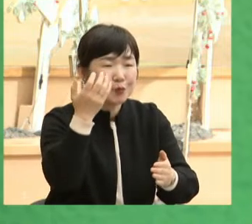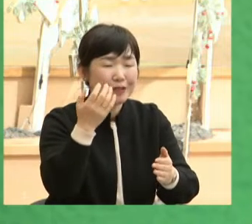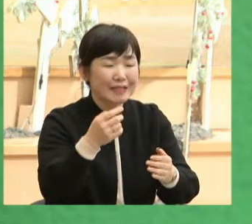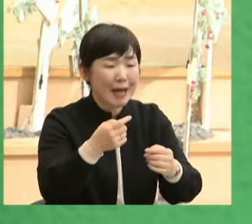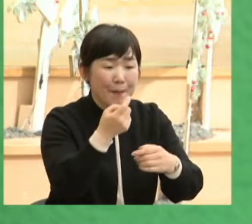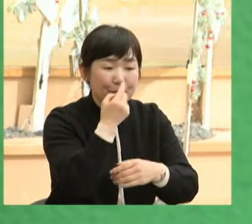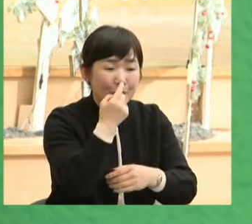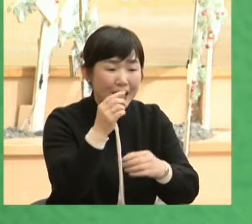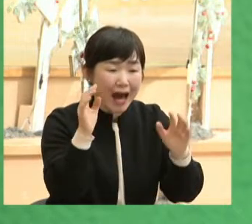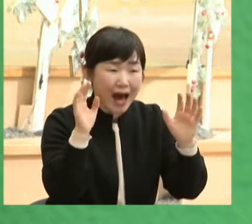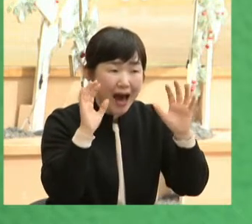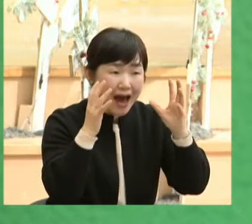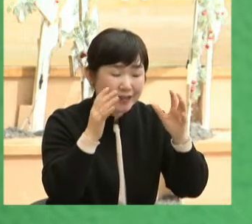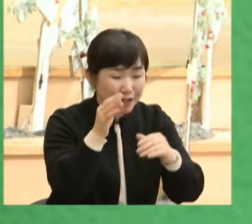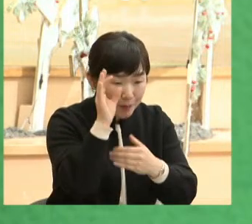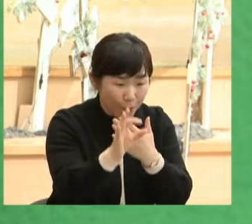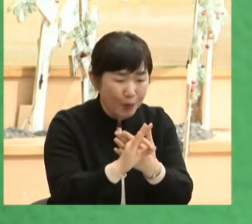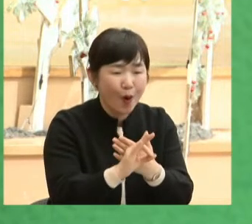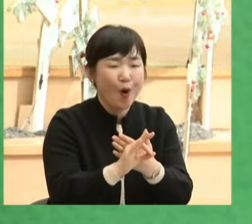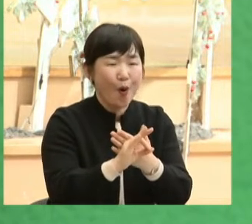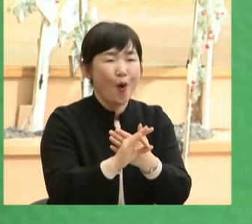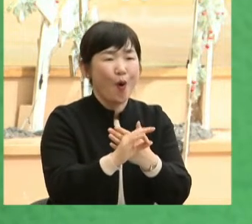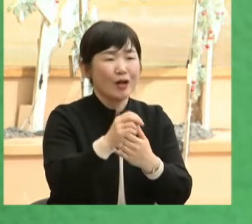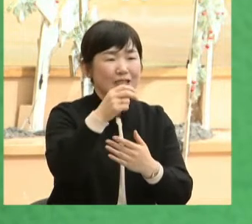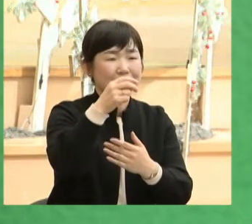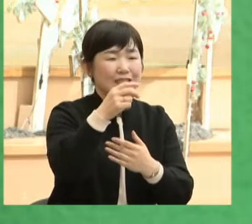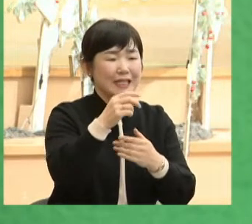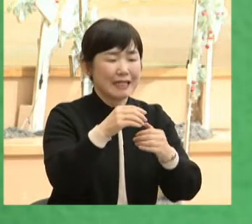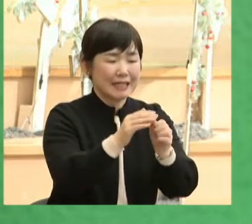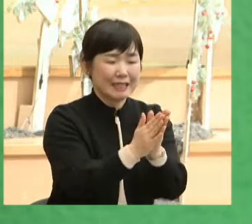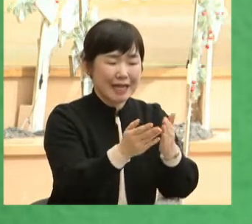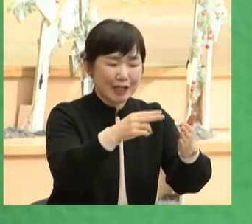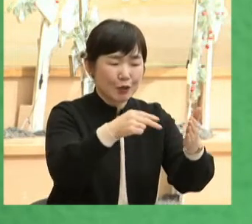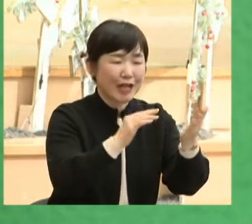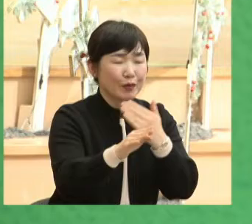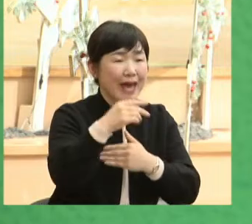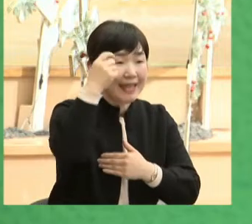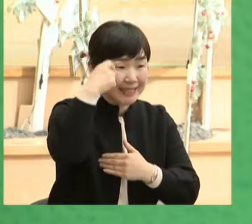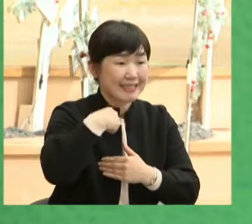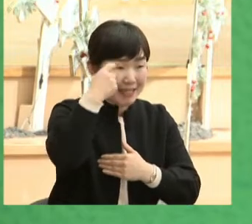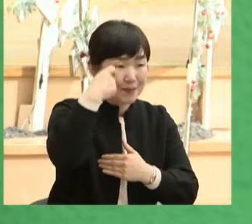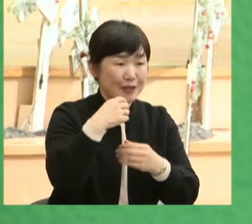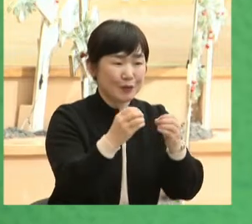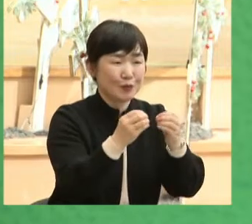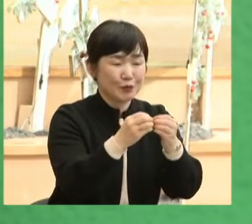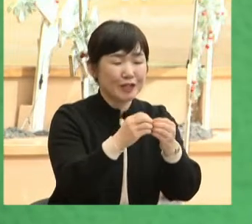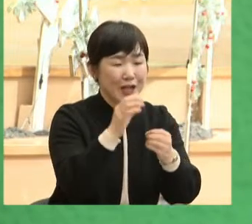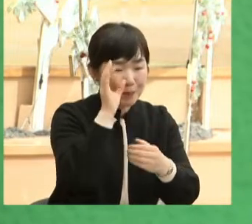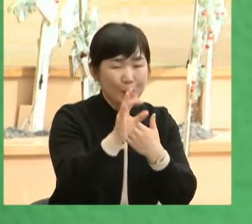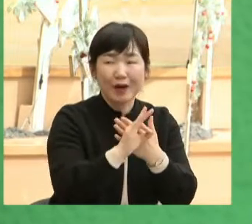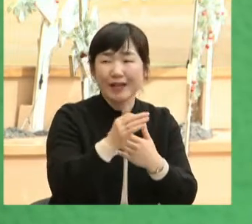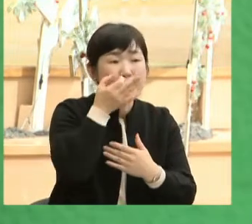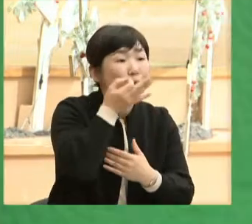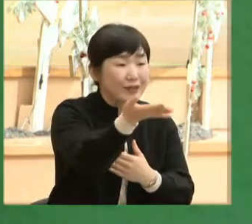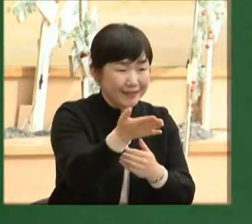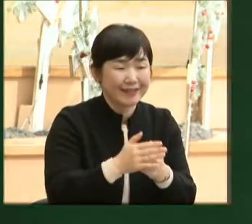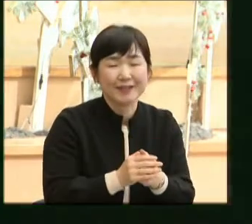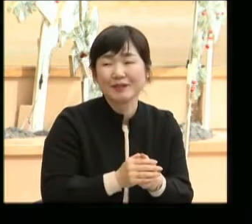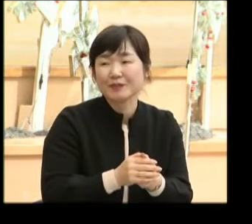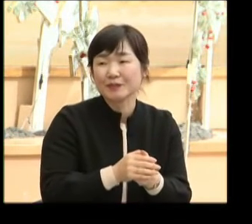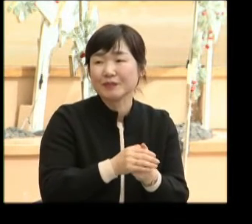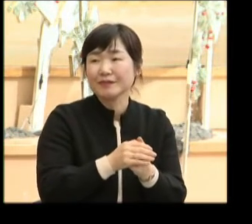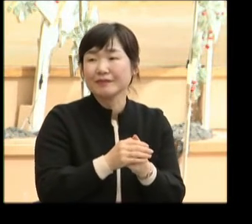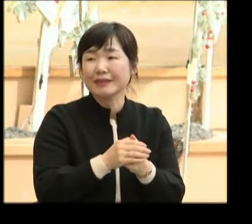비싼 걸로 보면요 우와 목사님 제가 봐도 깜짝 깜짝 놀라면 그런데요 함속에 볼테니까 한 학생들 한번 띄워 주시겠어요